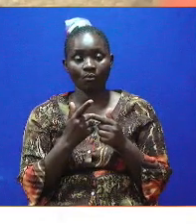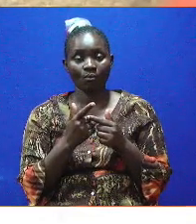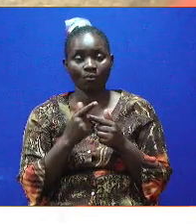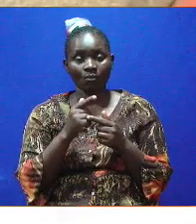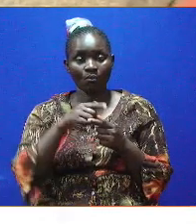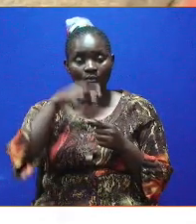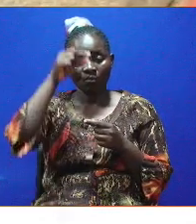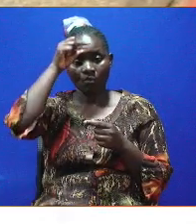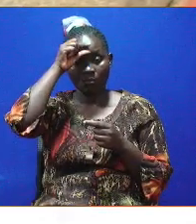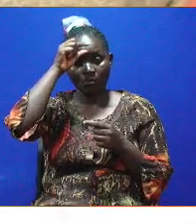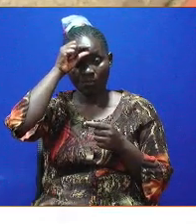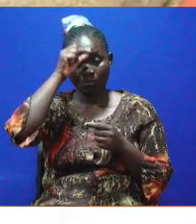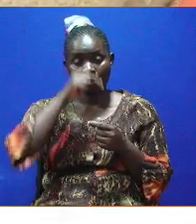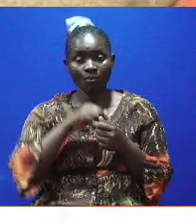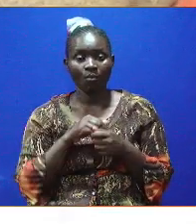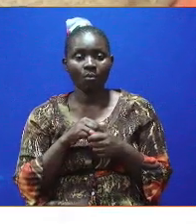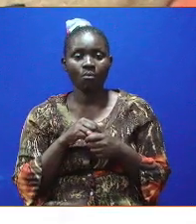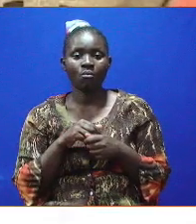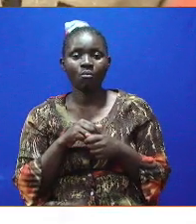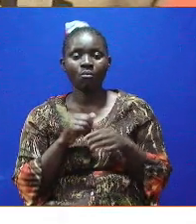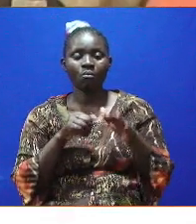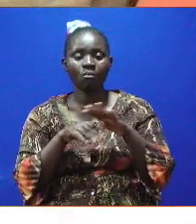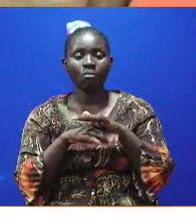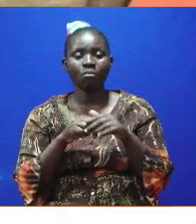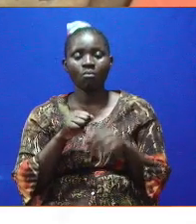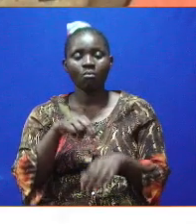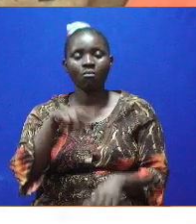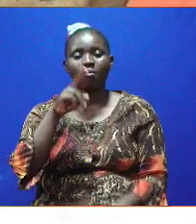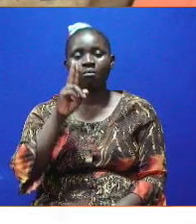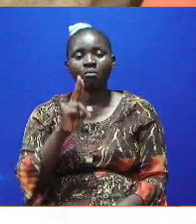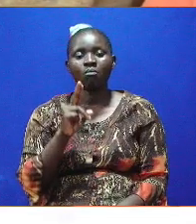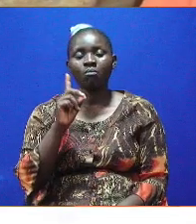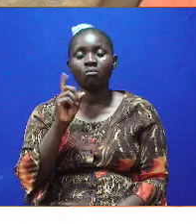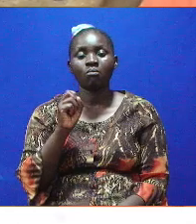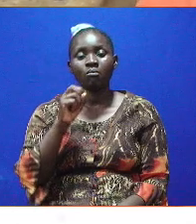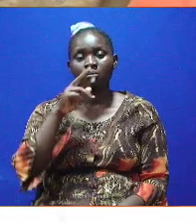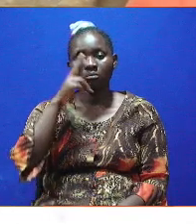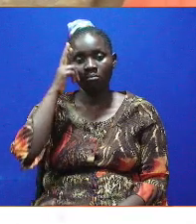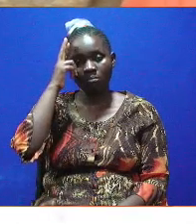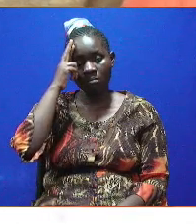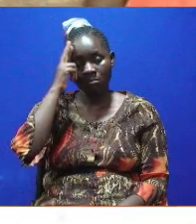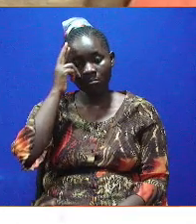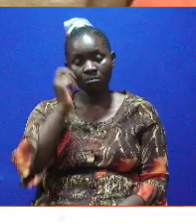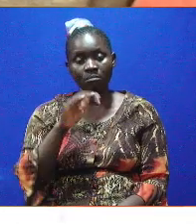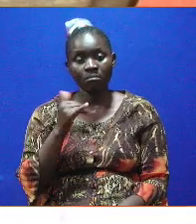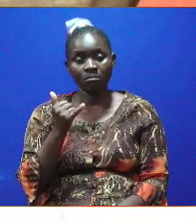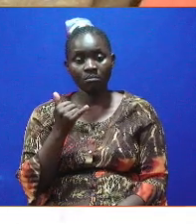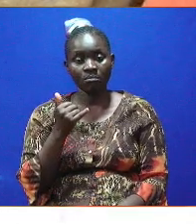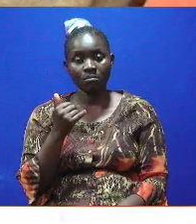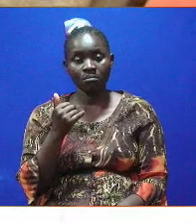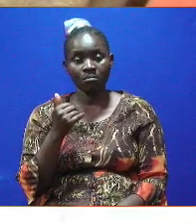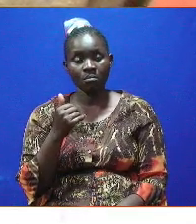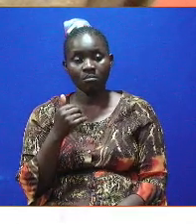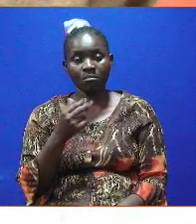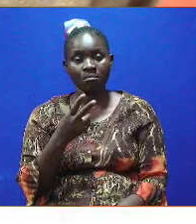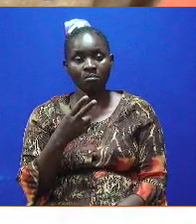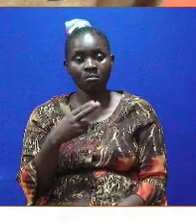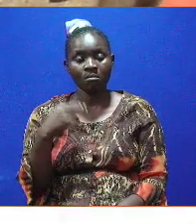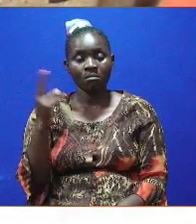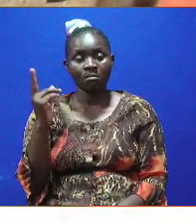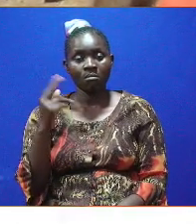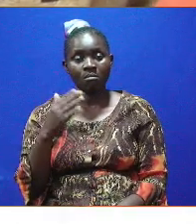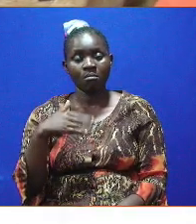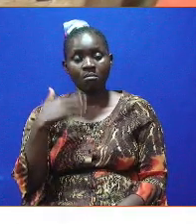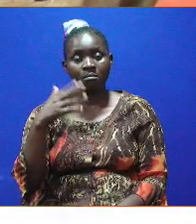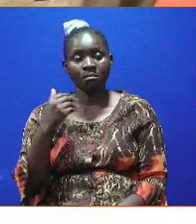bono isi ijama ya UDA kubaliko kana isiye na ande torole kire gendo kire gita kire egere